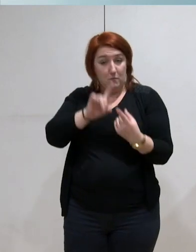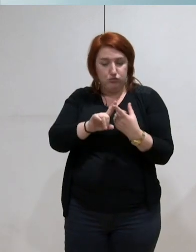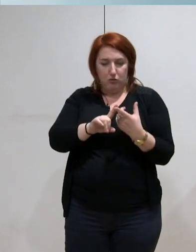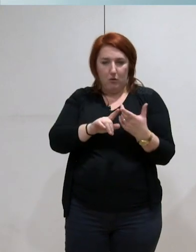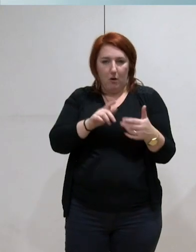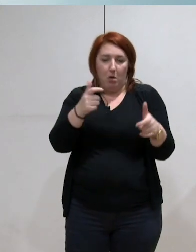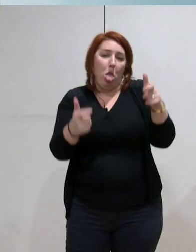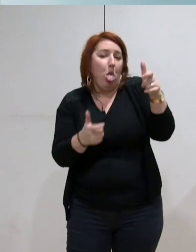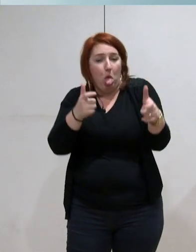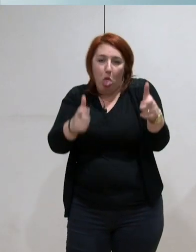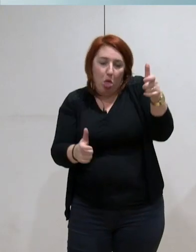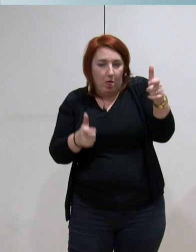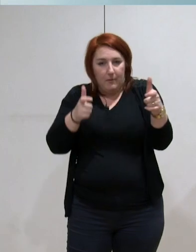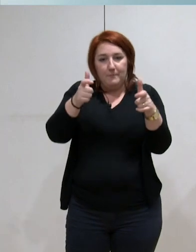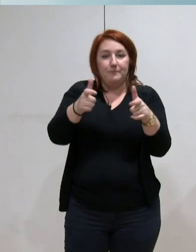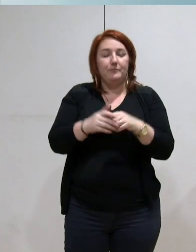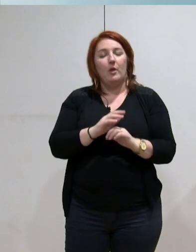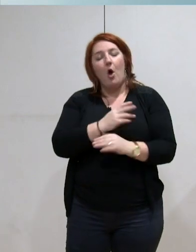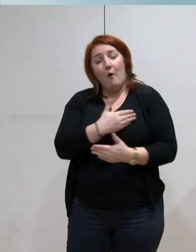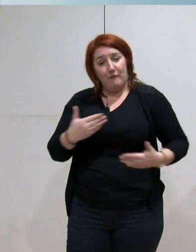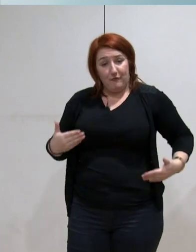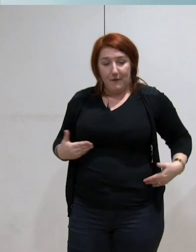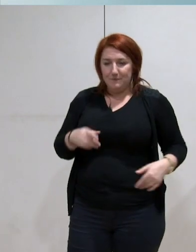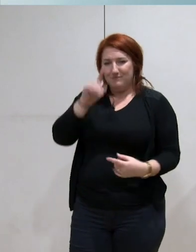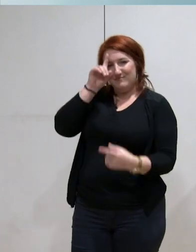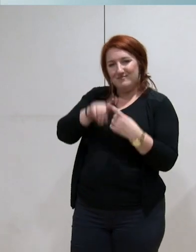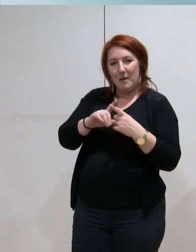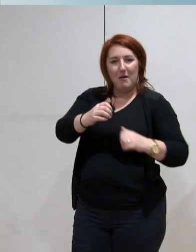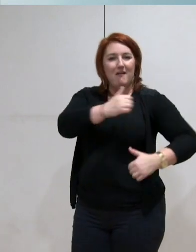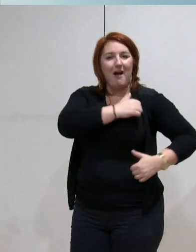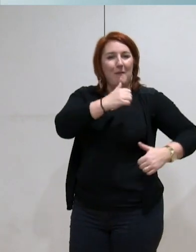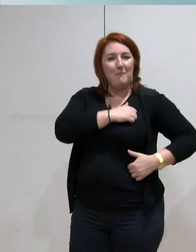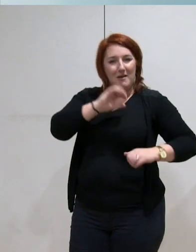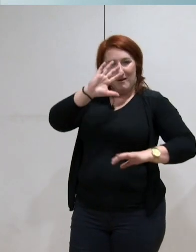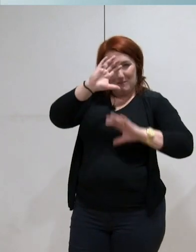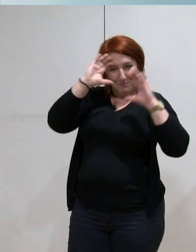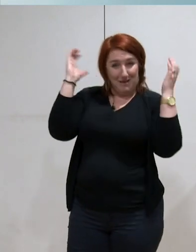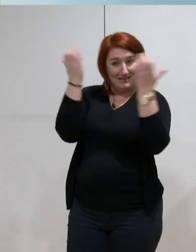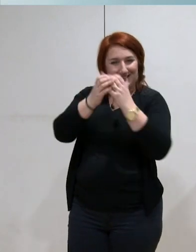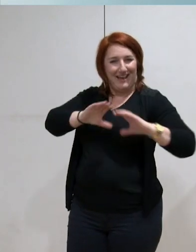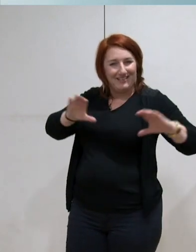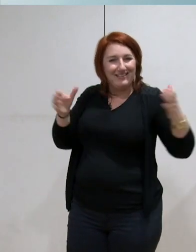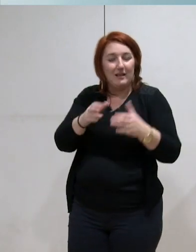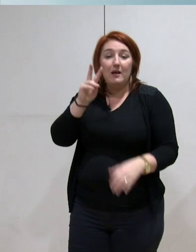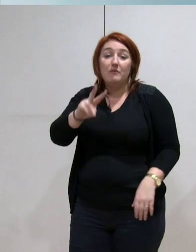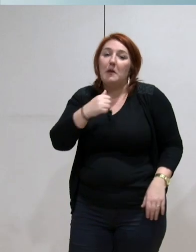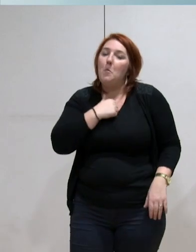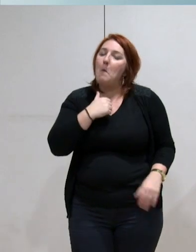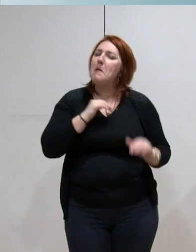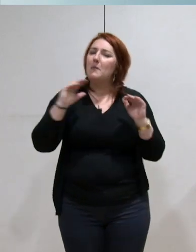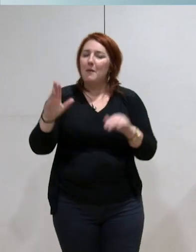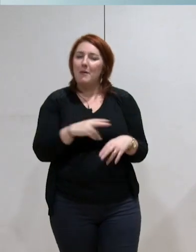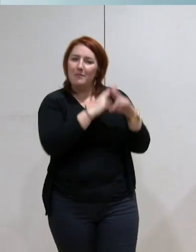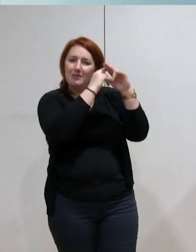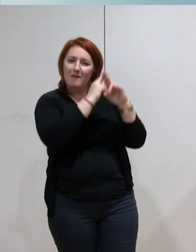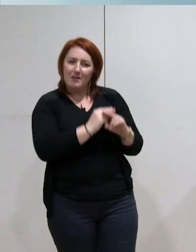enfin la question de l'armée mexicaine je suis allé chercher quand même la définition pour voir effectivement ce qu'il y